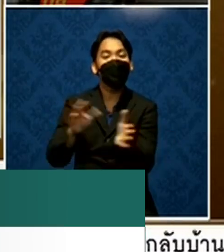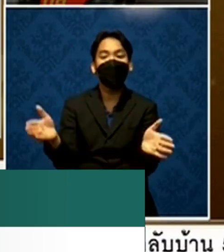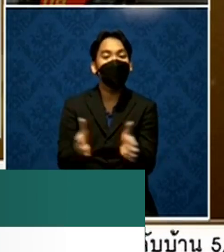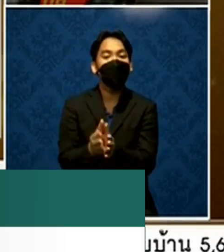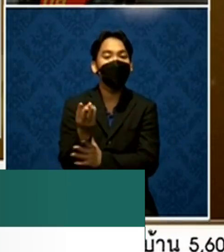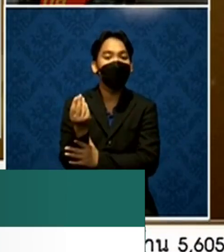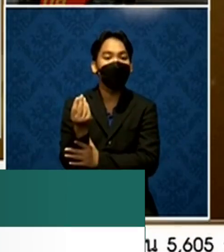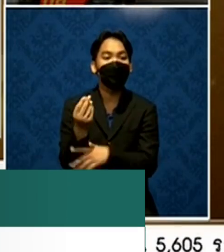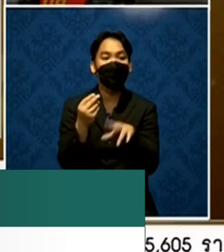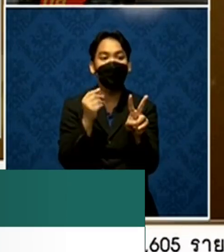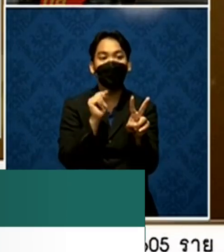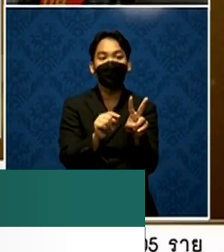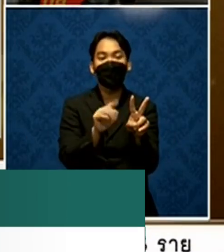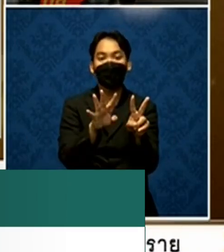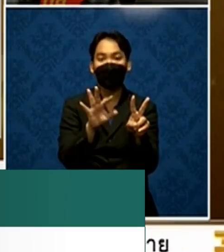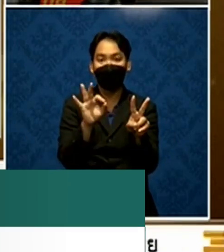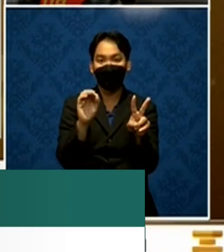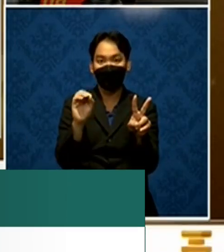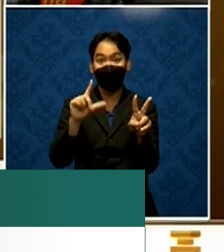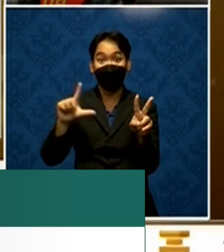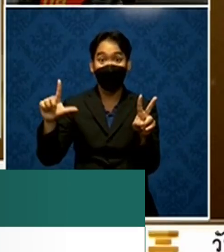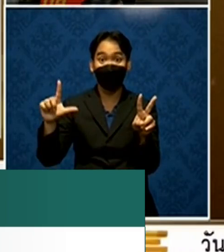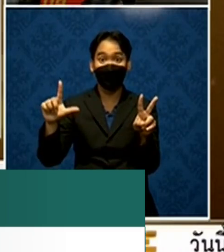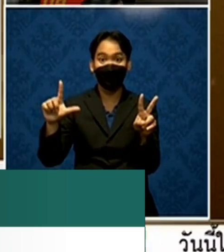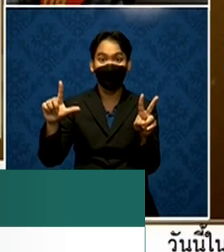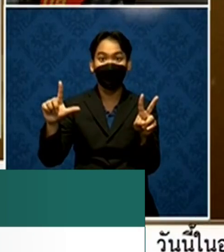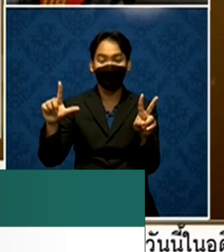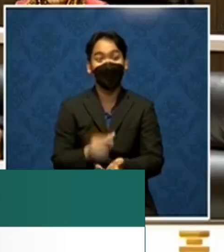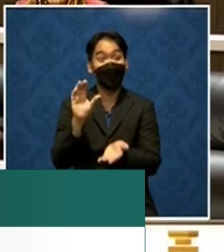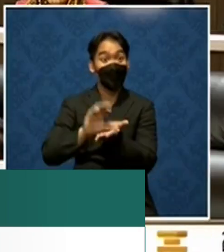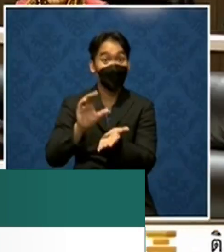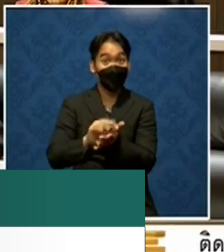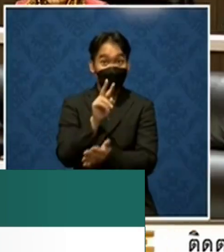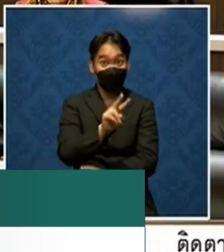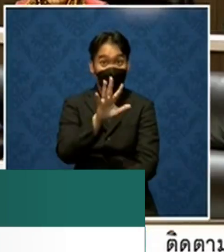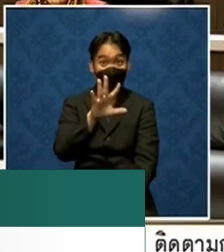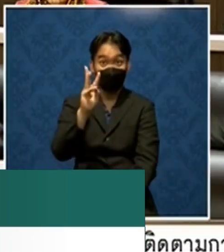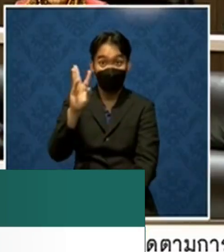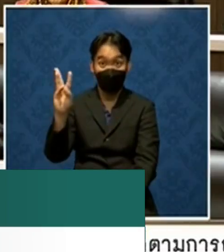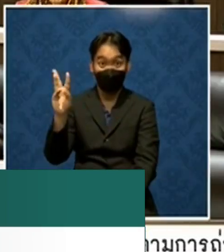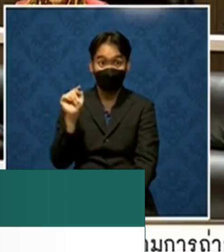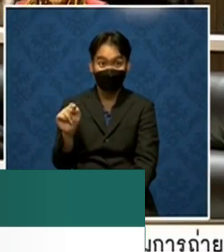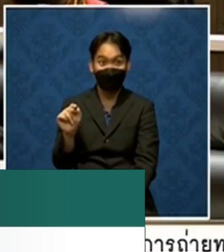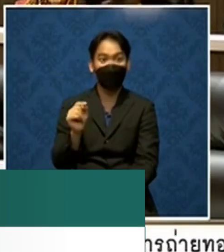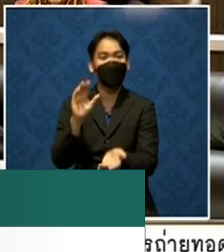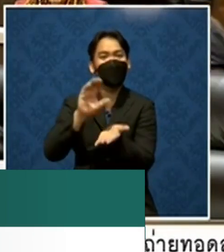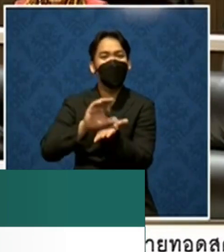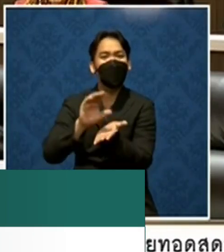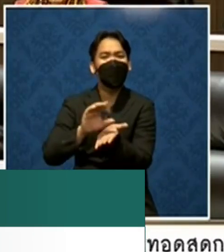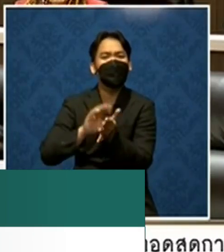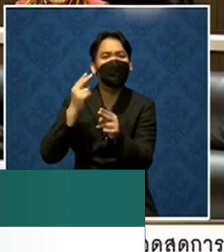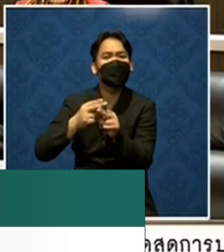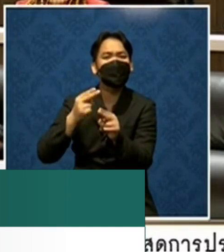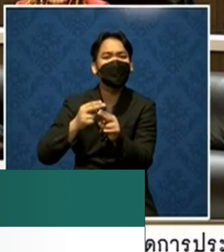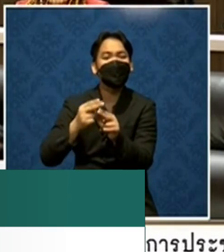ของความไม่โปร่งใสในดำเนินการคัดเลือกนะครับตอนนี้เนี่ยผมก็ต้องเรียนนี้ครับว่าขณะนี้ล่าสุ